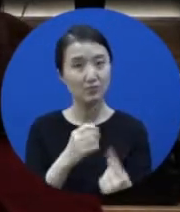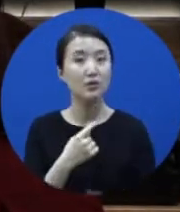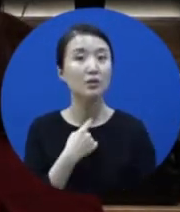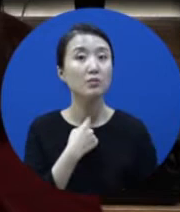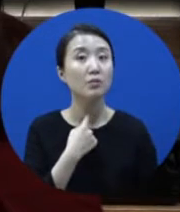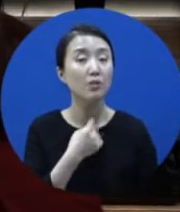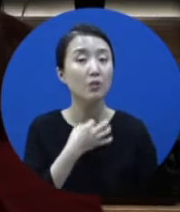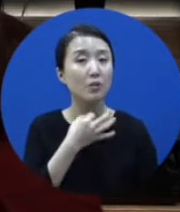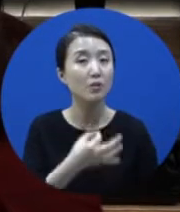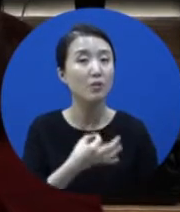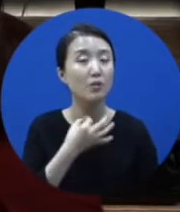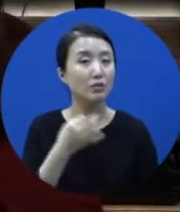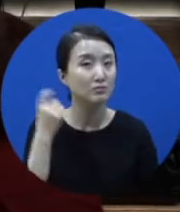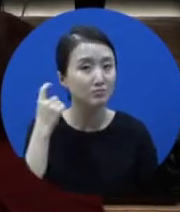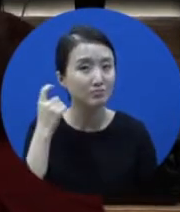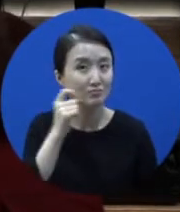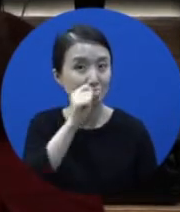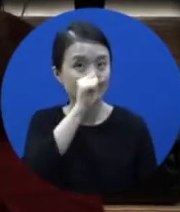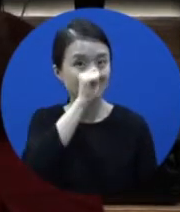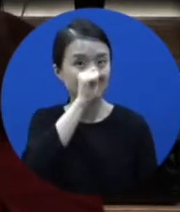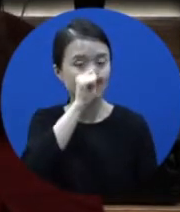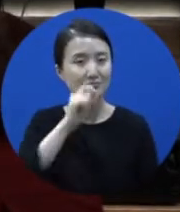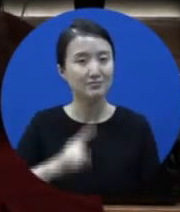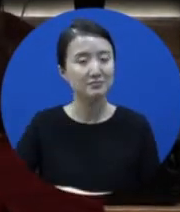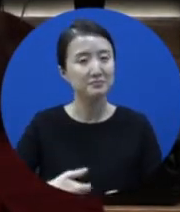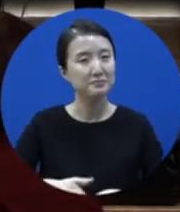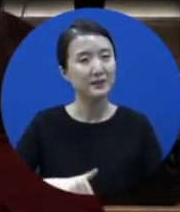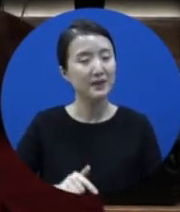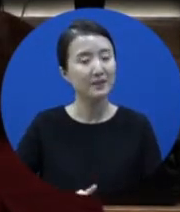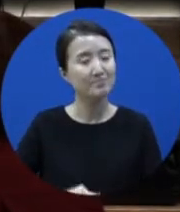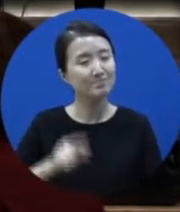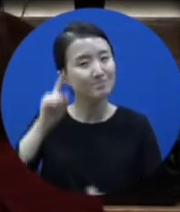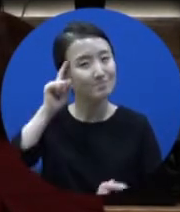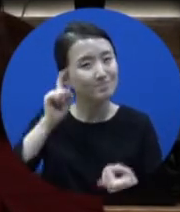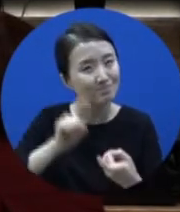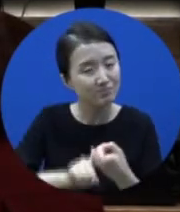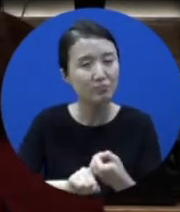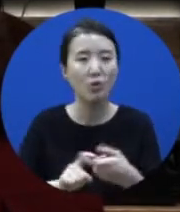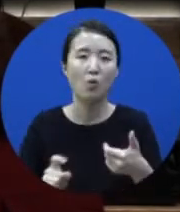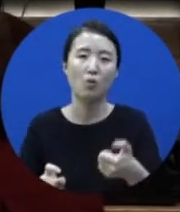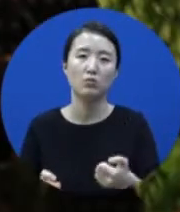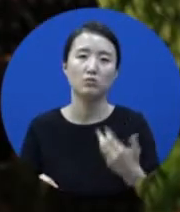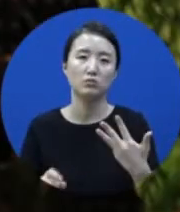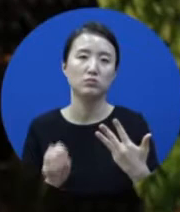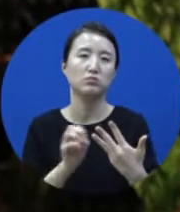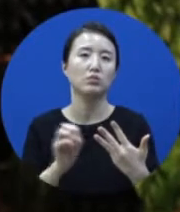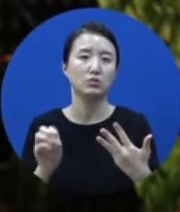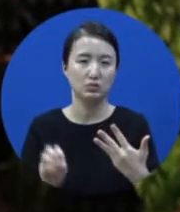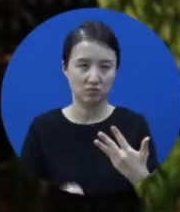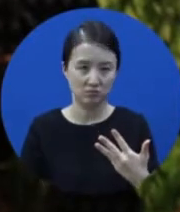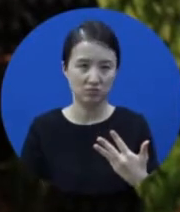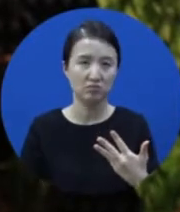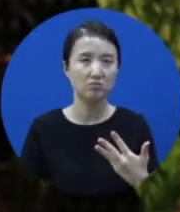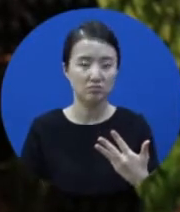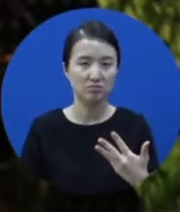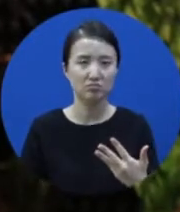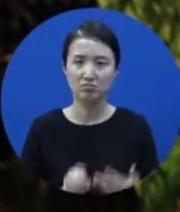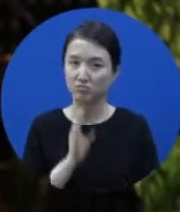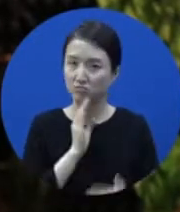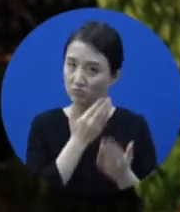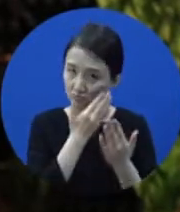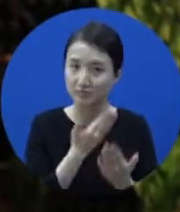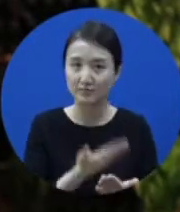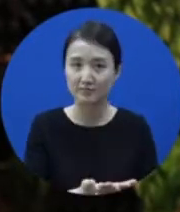게 58% 여성들이 답을 했다고 합니다. 얼마나 중요한지 아시겠죠? 자, 이 방송을 보시면서 이제